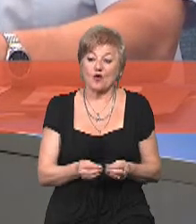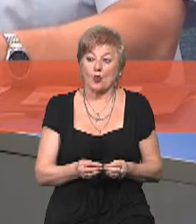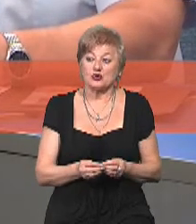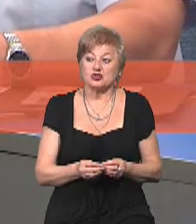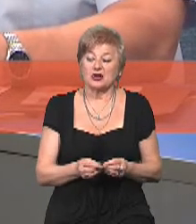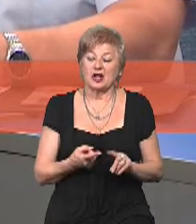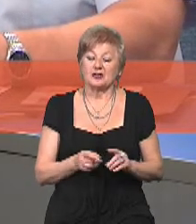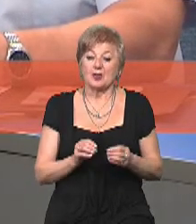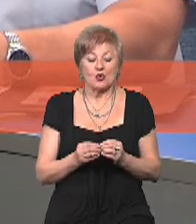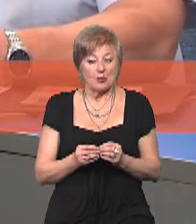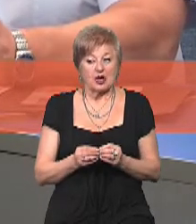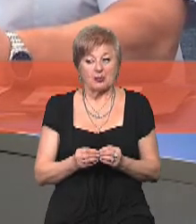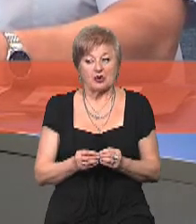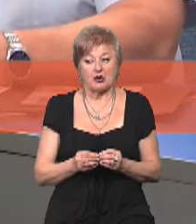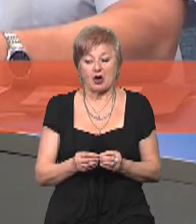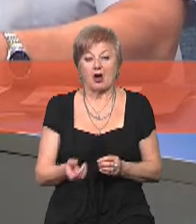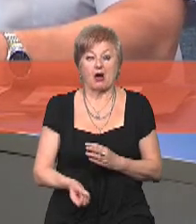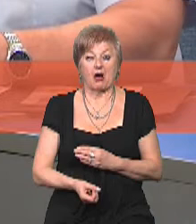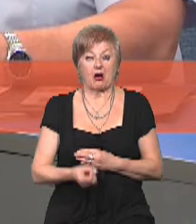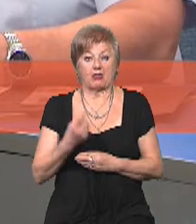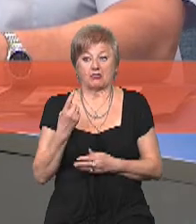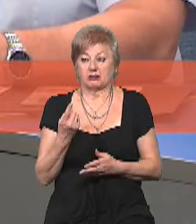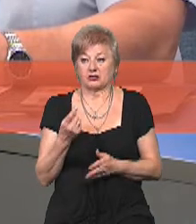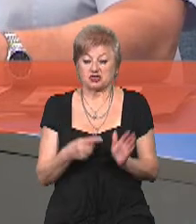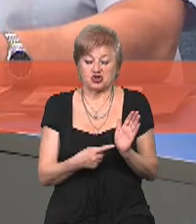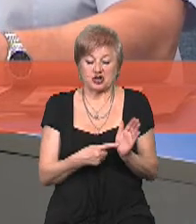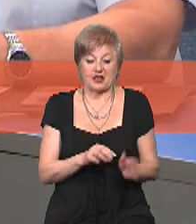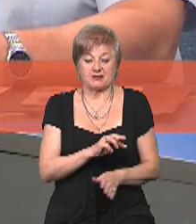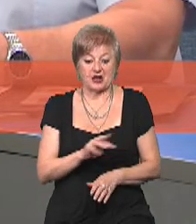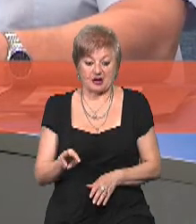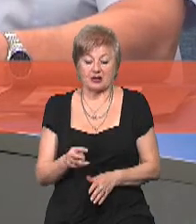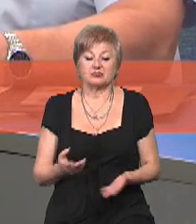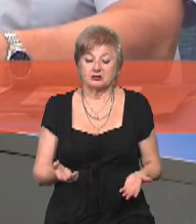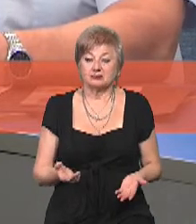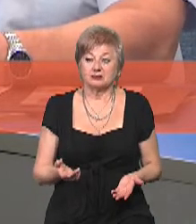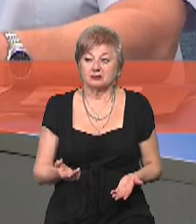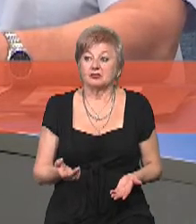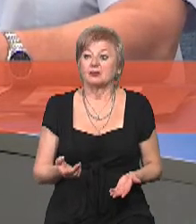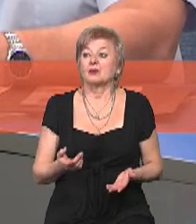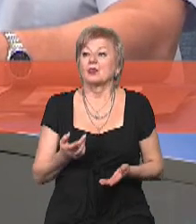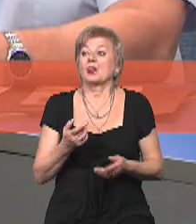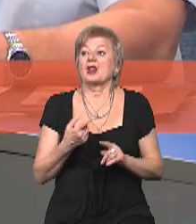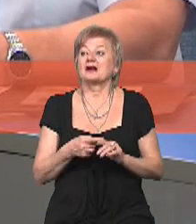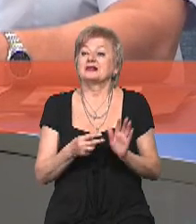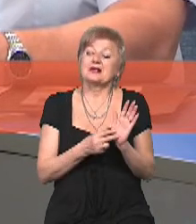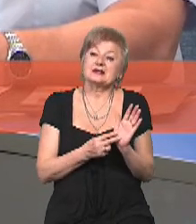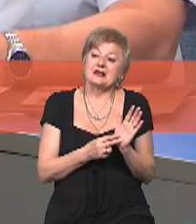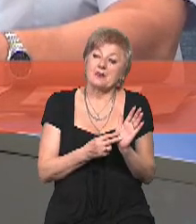этой проблеме, вот, оказались 6 миллиардами, поэтому 116. Если бы была цифра 70